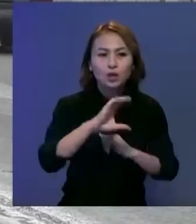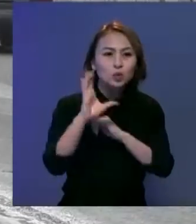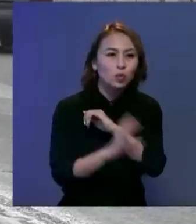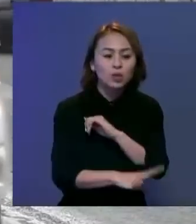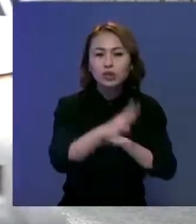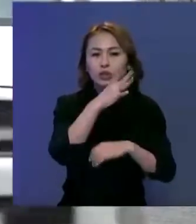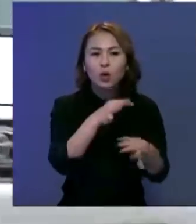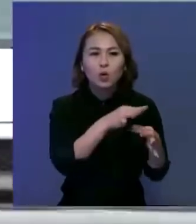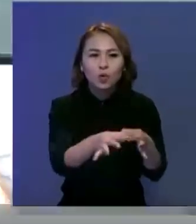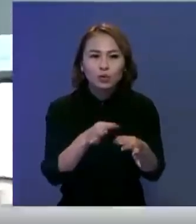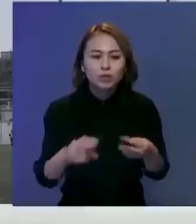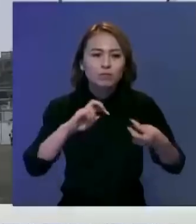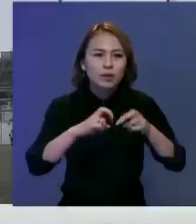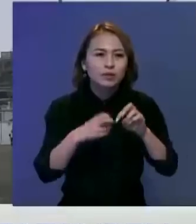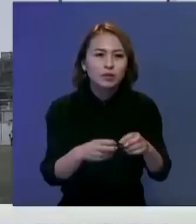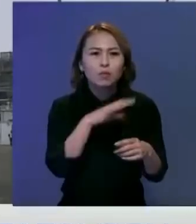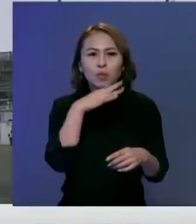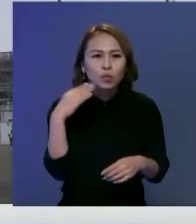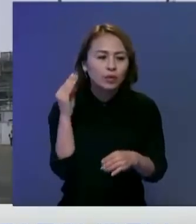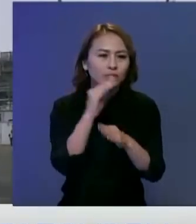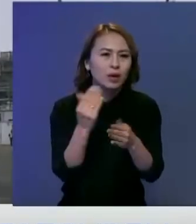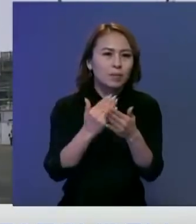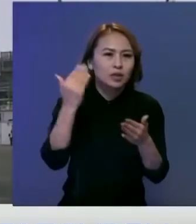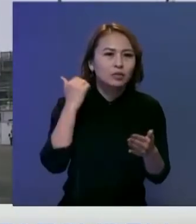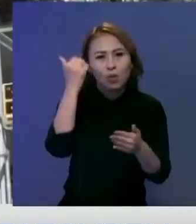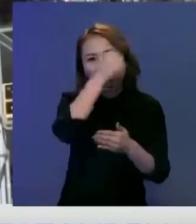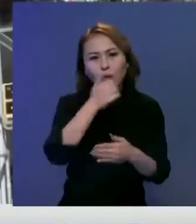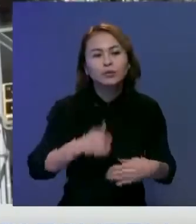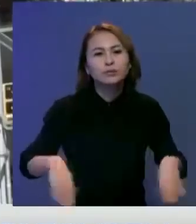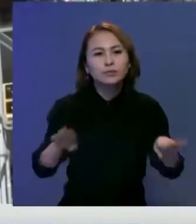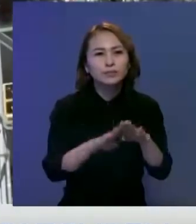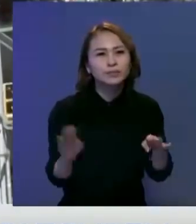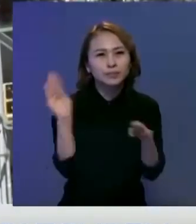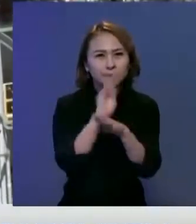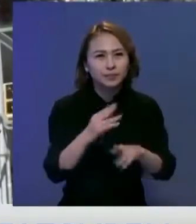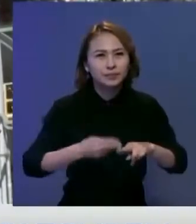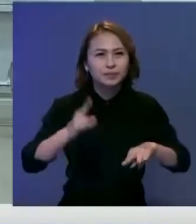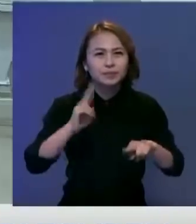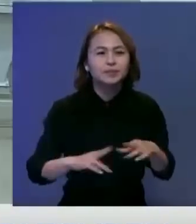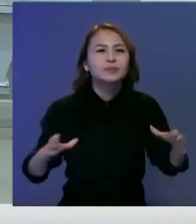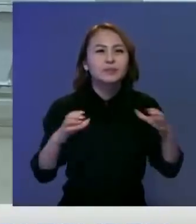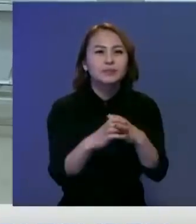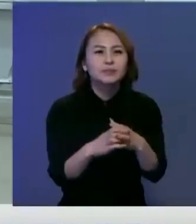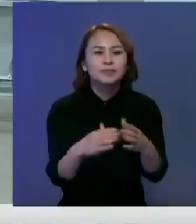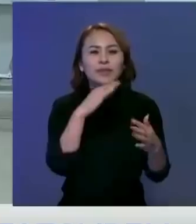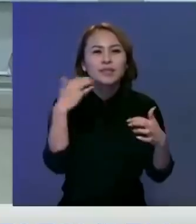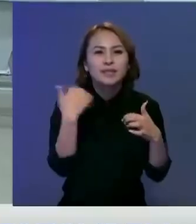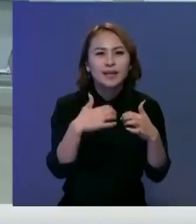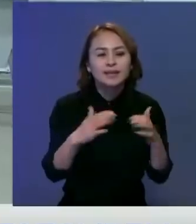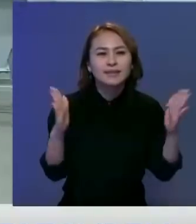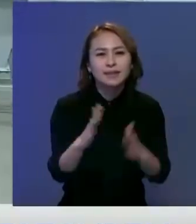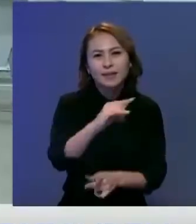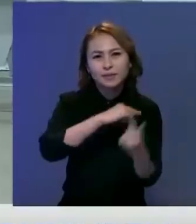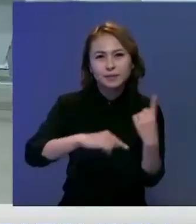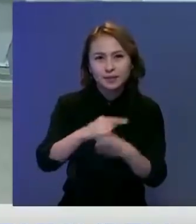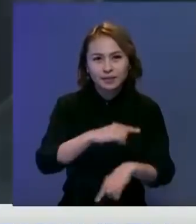жылы аймақта күрді өліңгі мәселе көп. Айталық Бұлтыр облысты өнер кәсіп өндірісімен тұрғын еғұрлысының көлімі. Шағын және орта бизнес